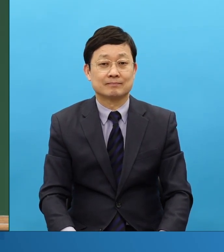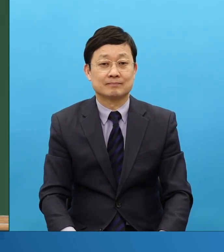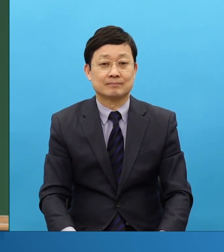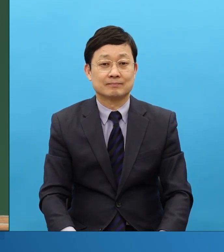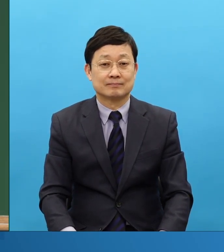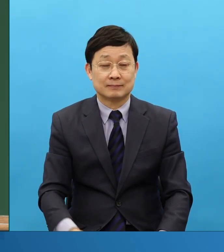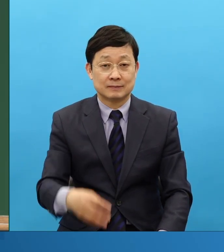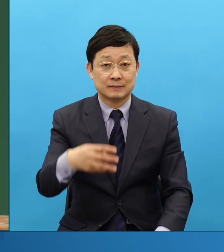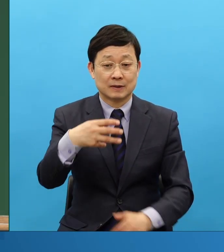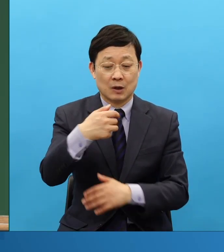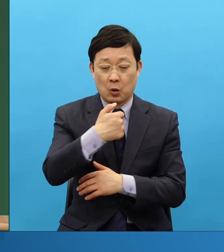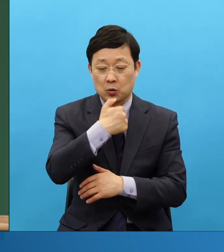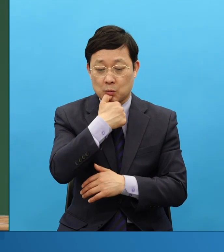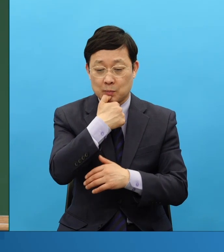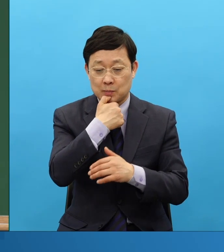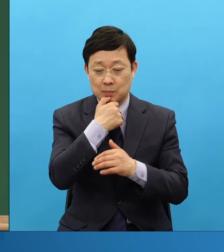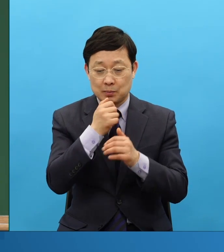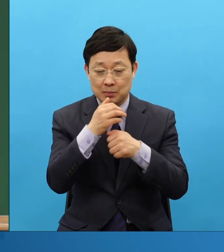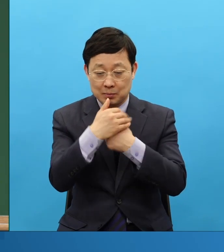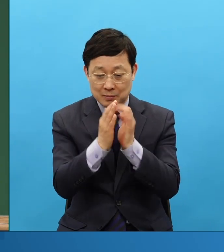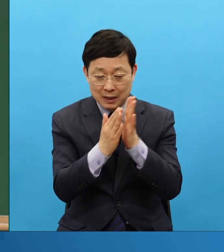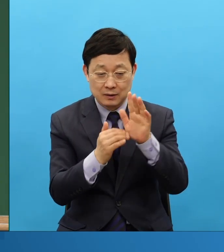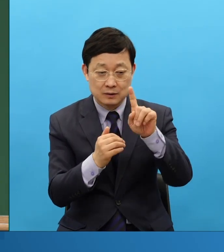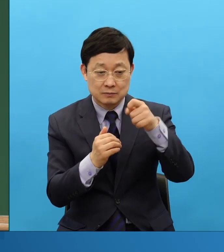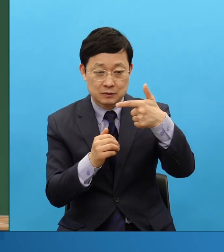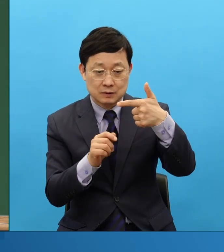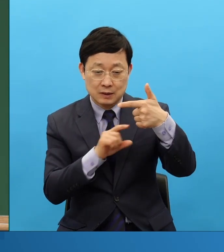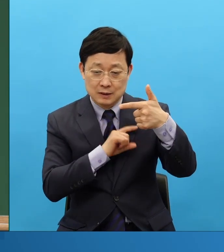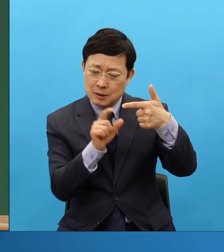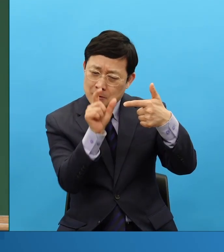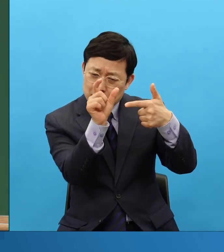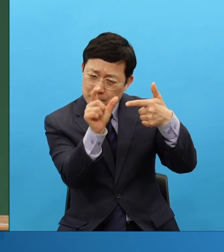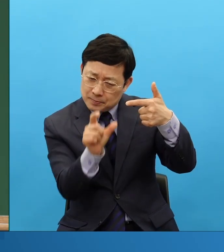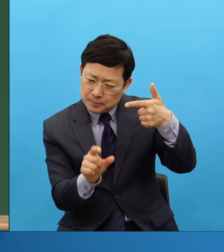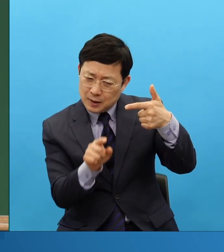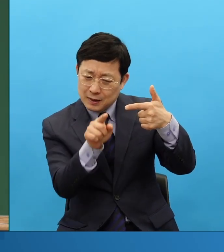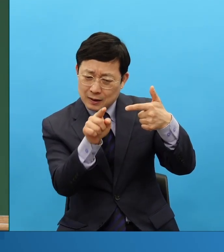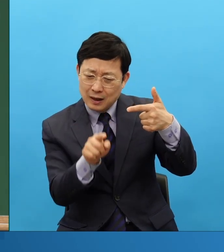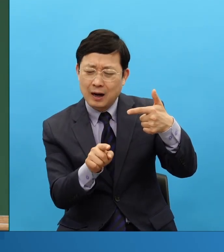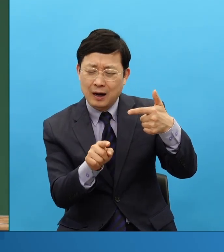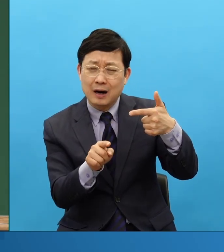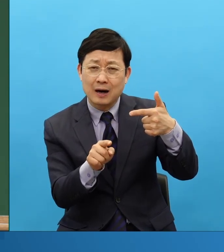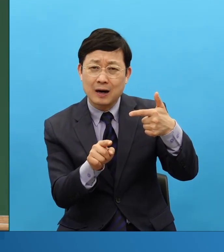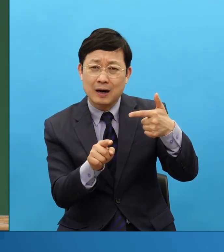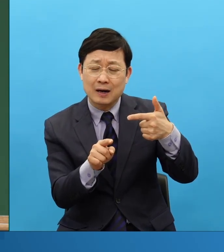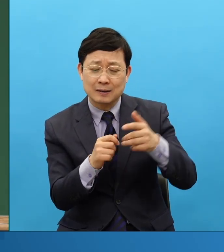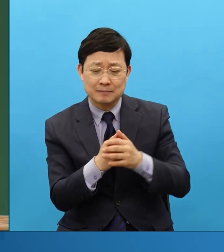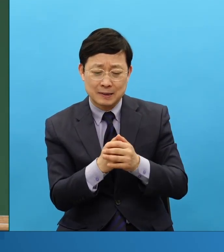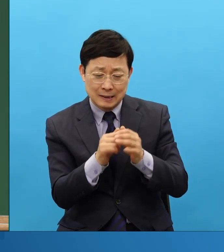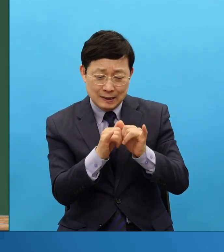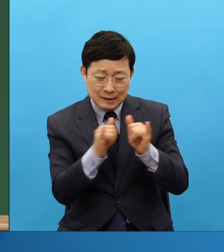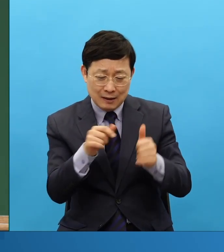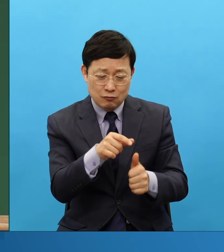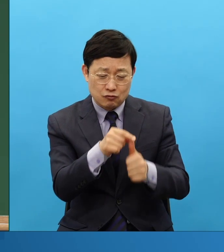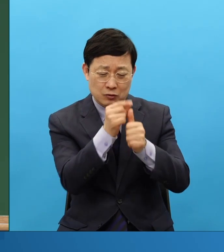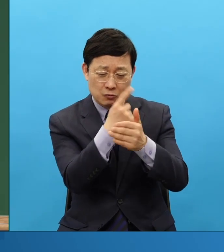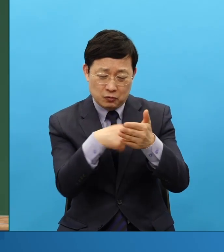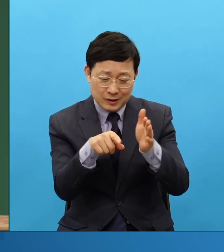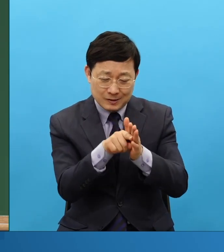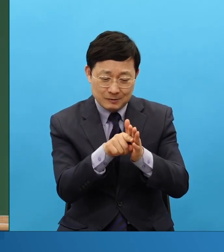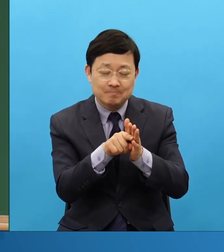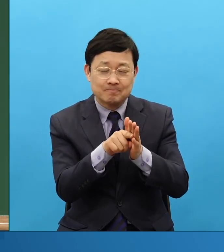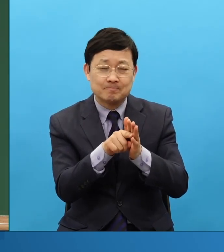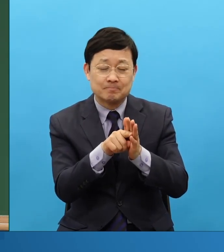로마 16장 사람들. The people of Romans chapter 16. 한마디로 뭡니까? So in one word, what does this mean? 사람 살릴 망대를 세운 거예요. They made